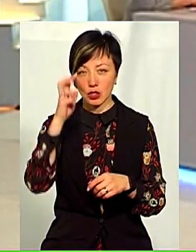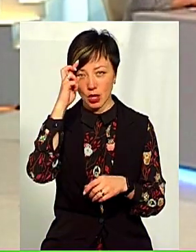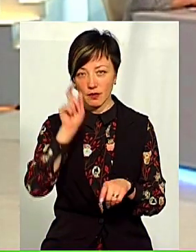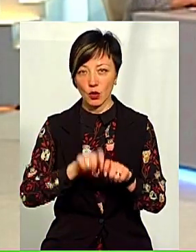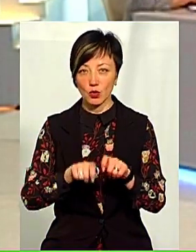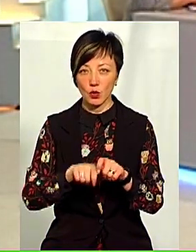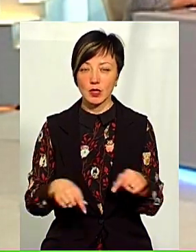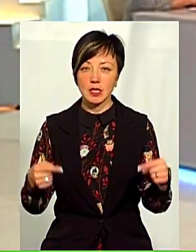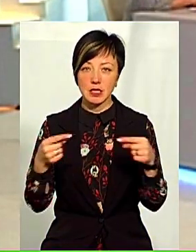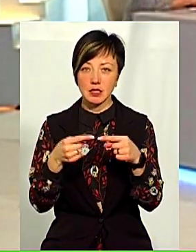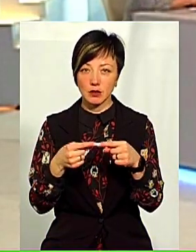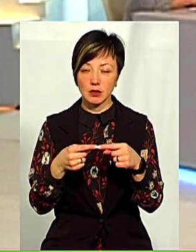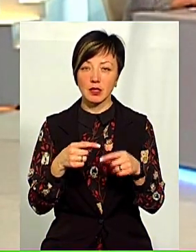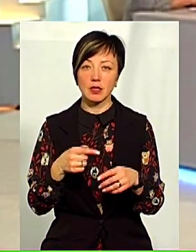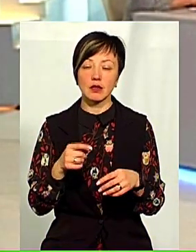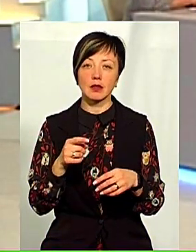контроль так. Здійснює